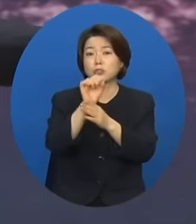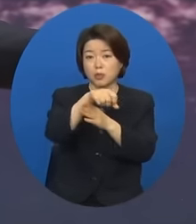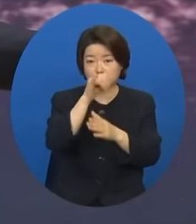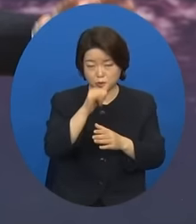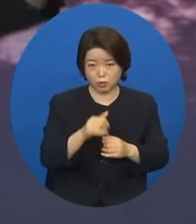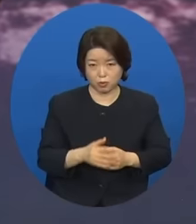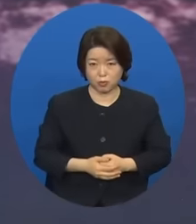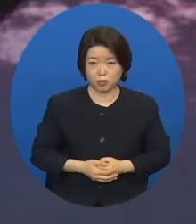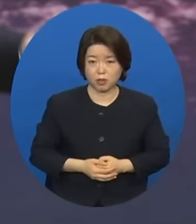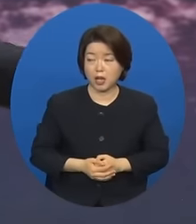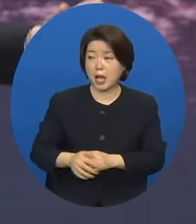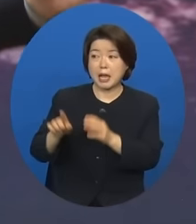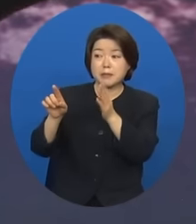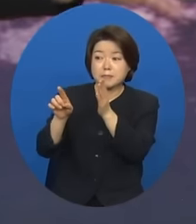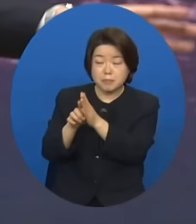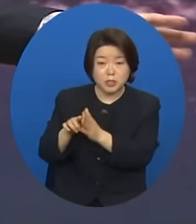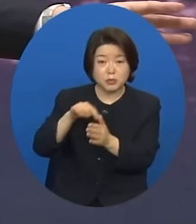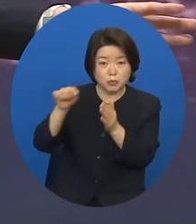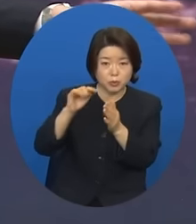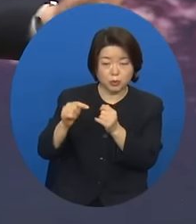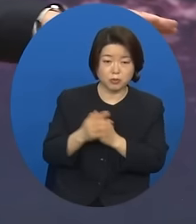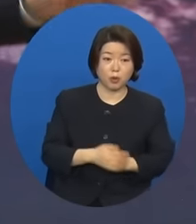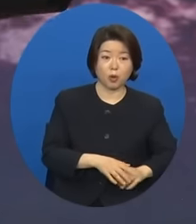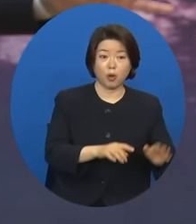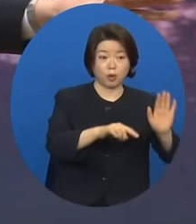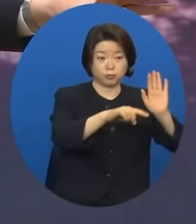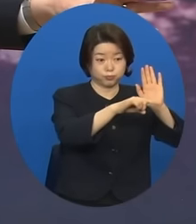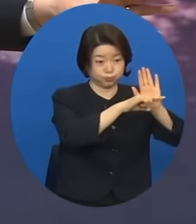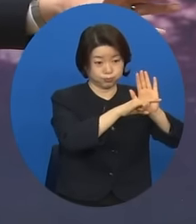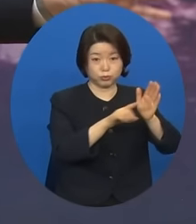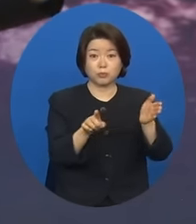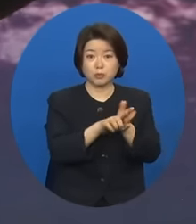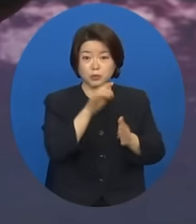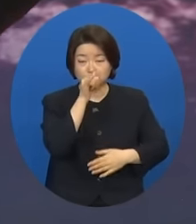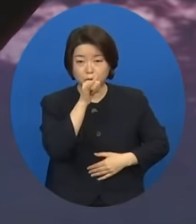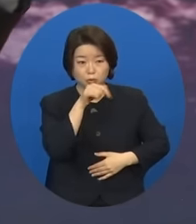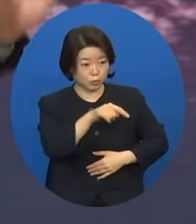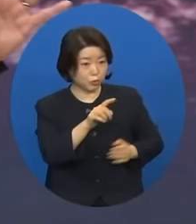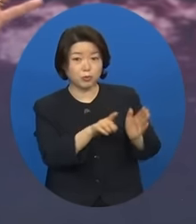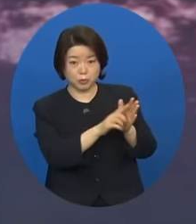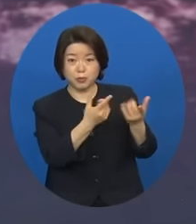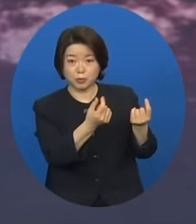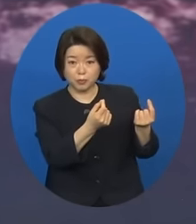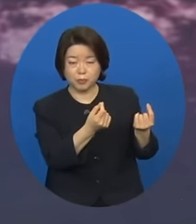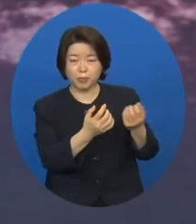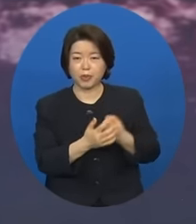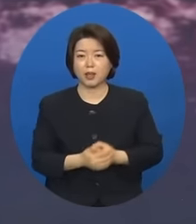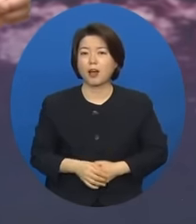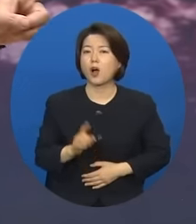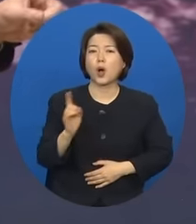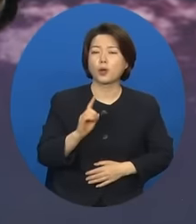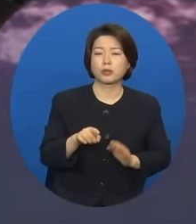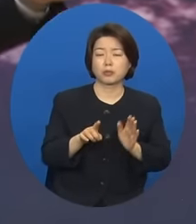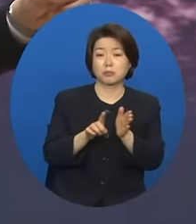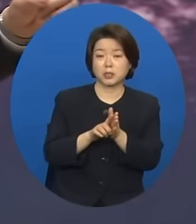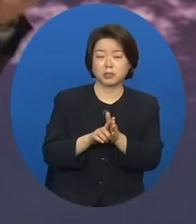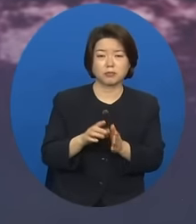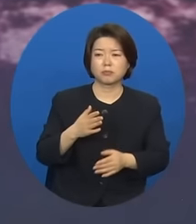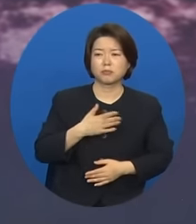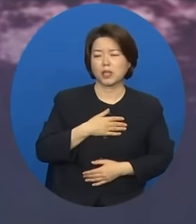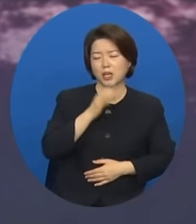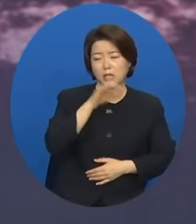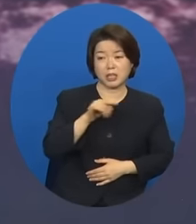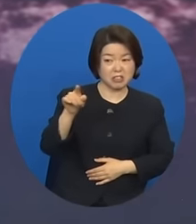믿음 중에서도 부정적인 믿음이 있어요 그것도 믿음입니다 어떤 믿음이냐 나는 안 된다 쟤는 안